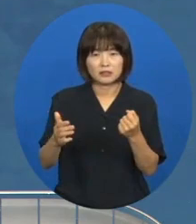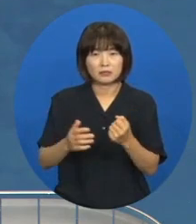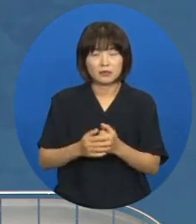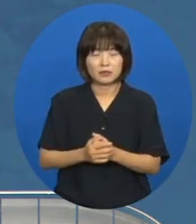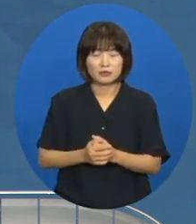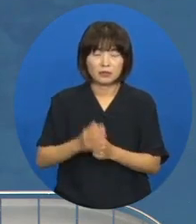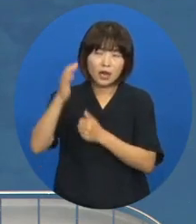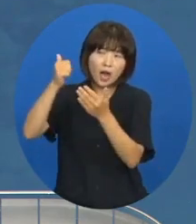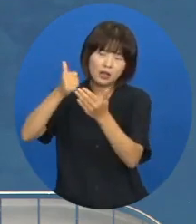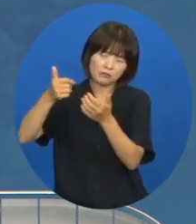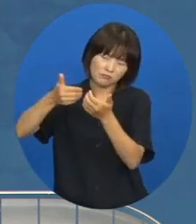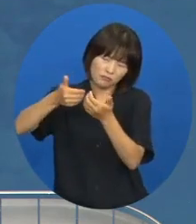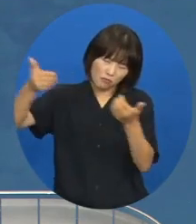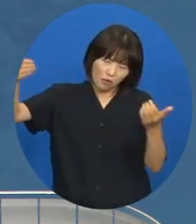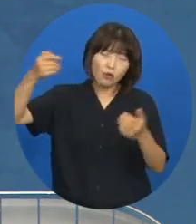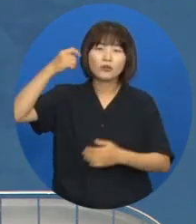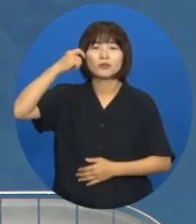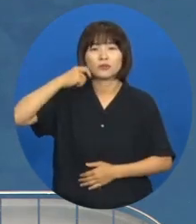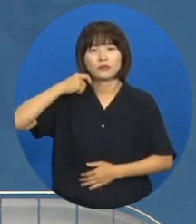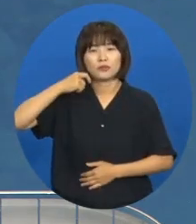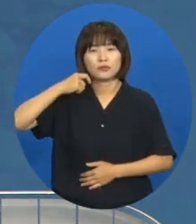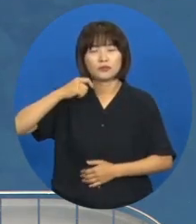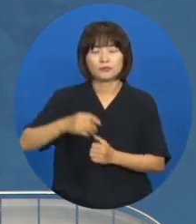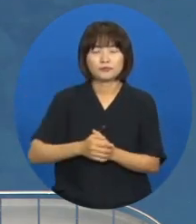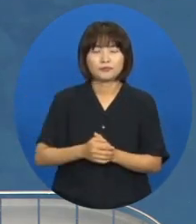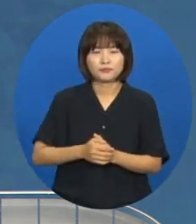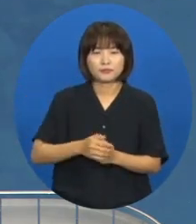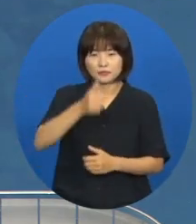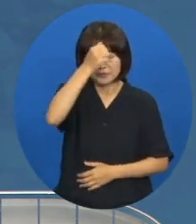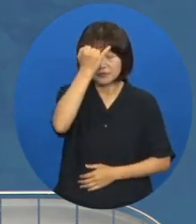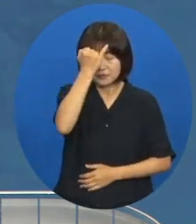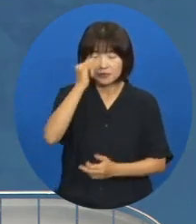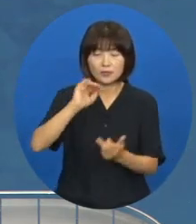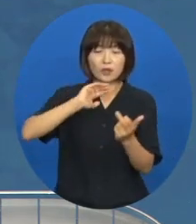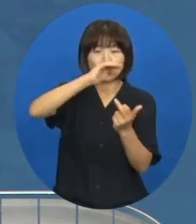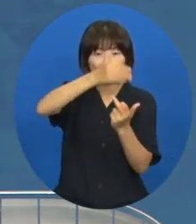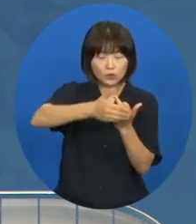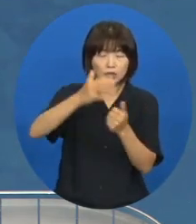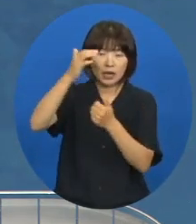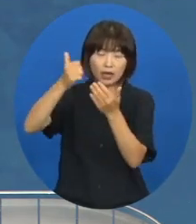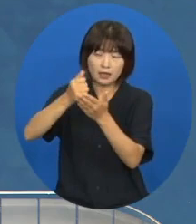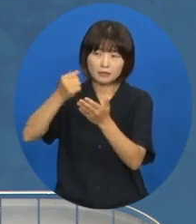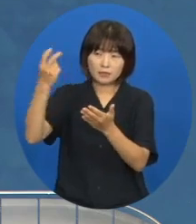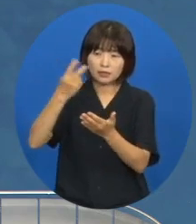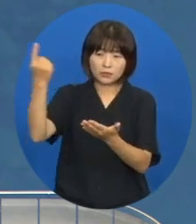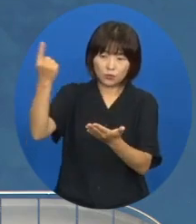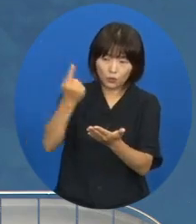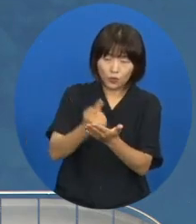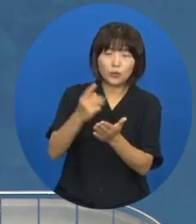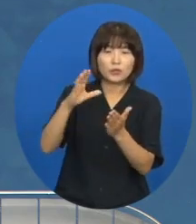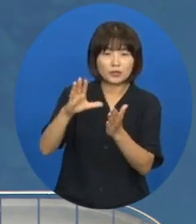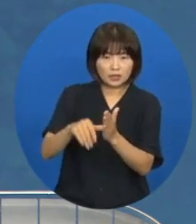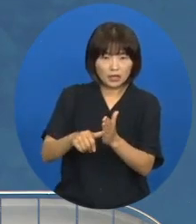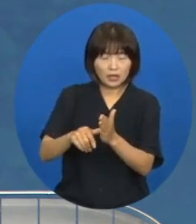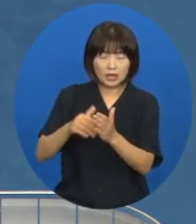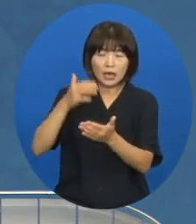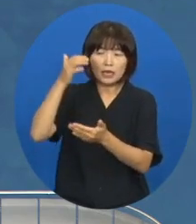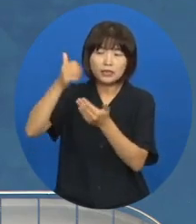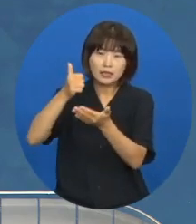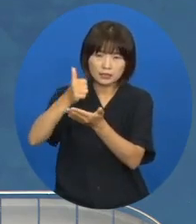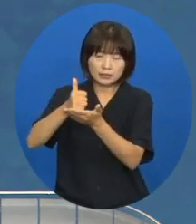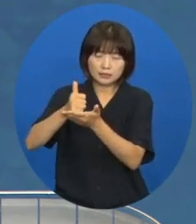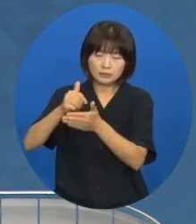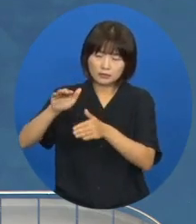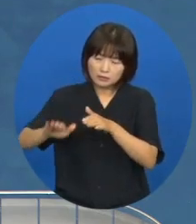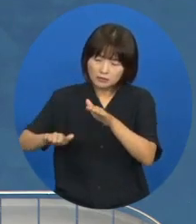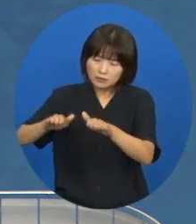멀리 느껴져요. 에덴 동산에 하나님이 다시 찾아오셨을 때 하나님의 거니시는 소리,